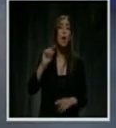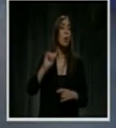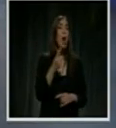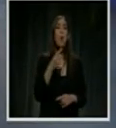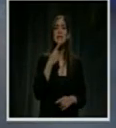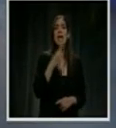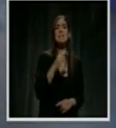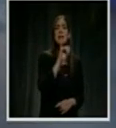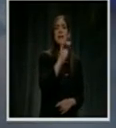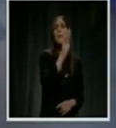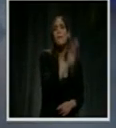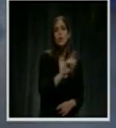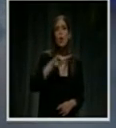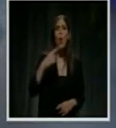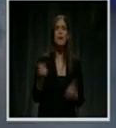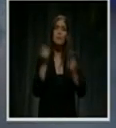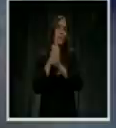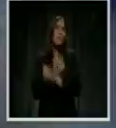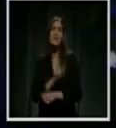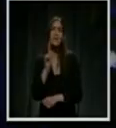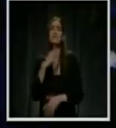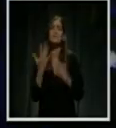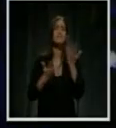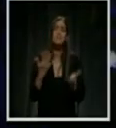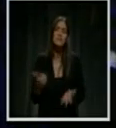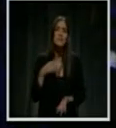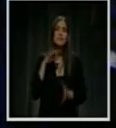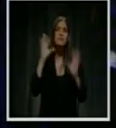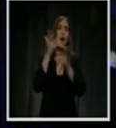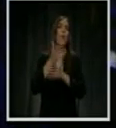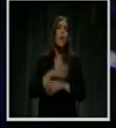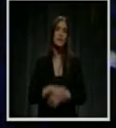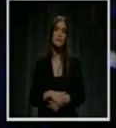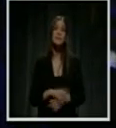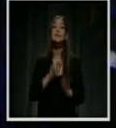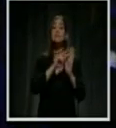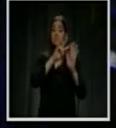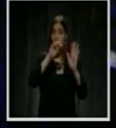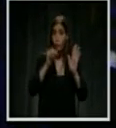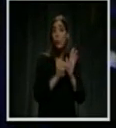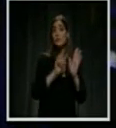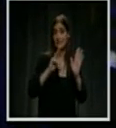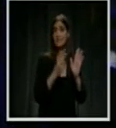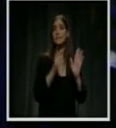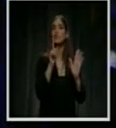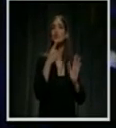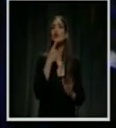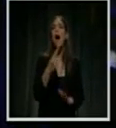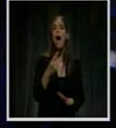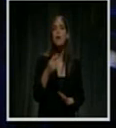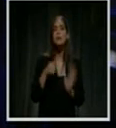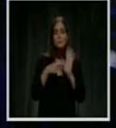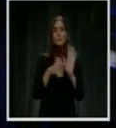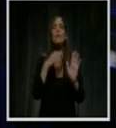Lewis. Imbagħad jien it-tieni punt illi qal biex jaċċenwa kemm mhuwiex kredibbli. Qal illi hu u